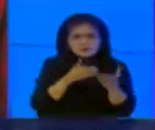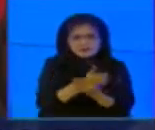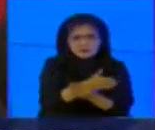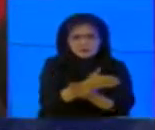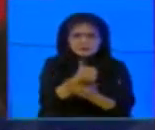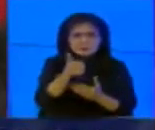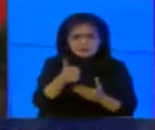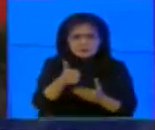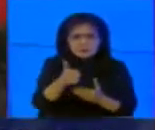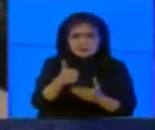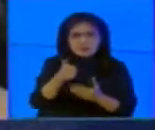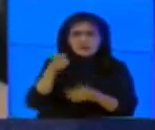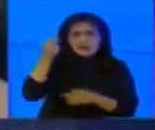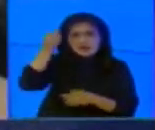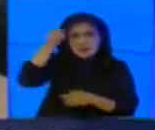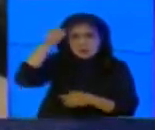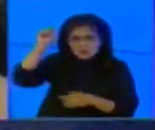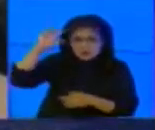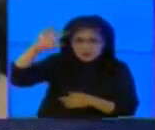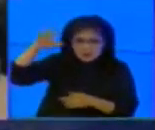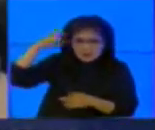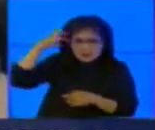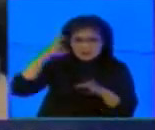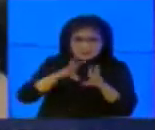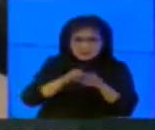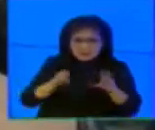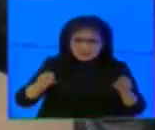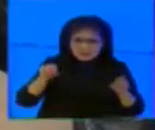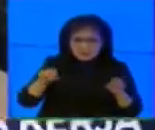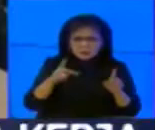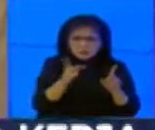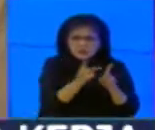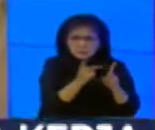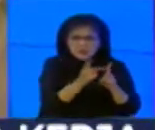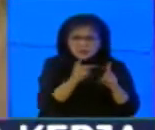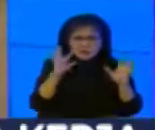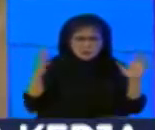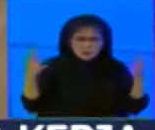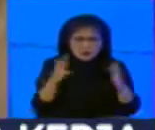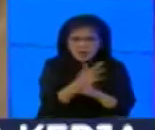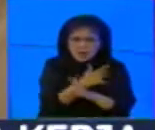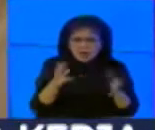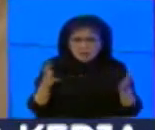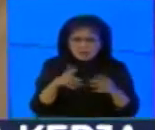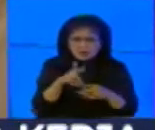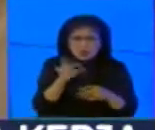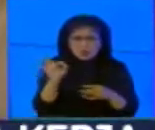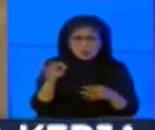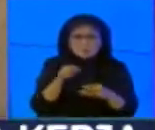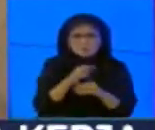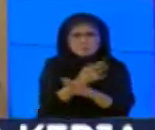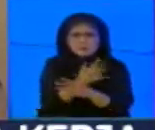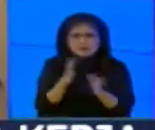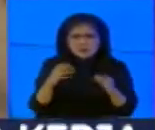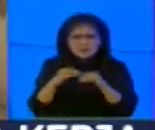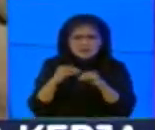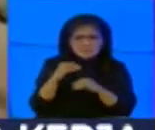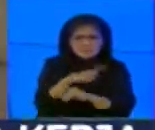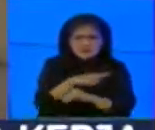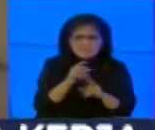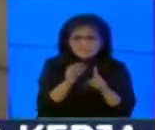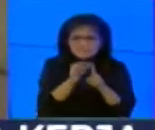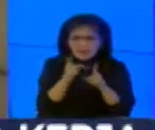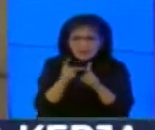Kantor Dinas Tenaga Kerja Kota Semarang, Jawa Tengah lebih ramai dari hari biasa. Ratusan warga yang terkena PHK terpaksa mengantri